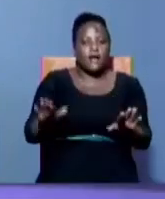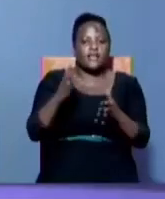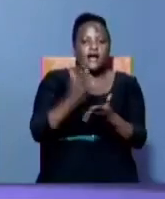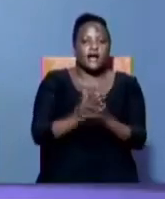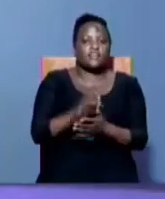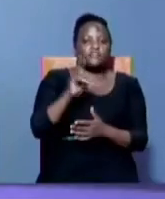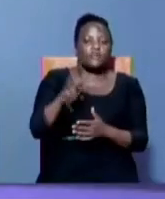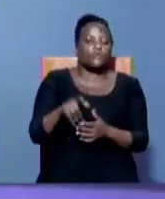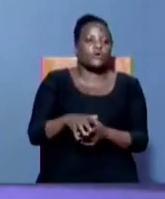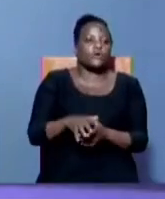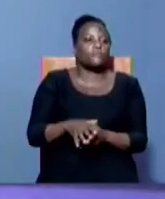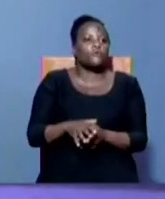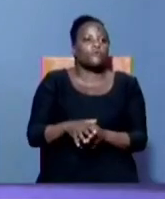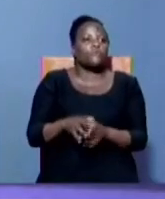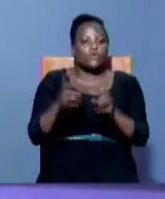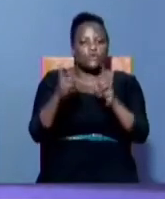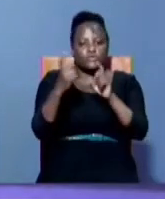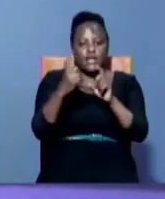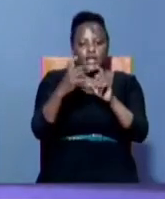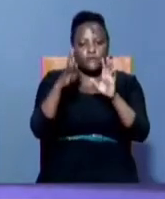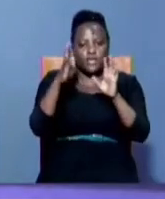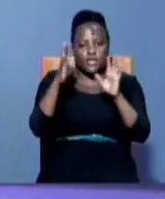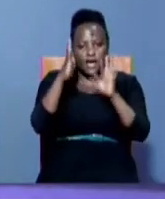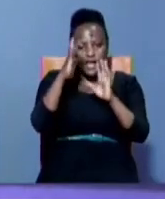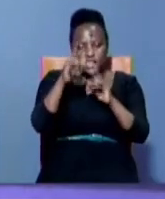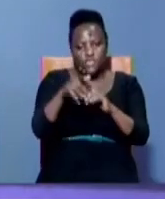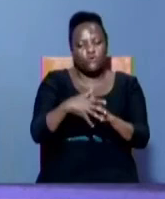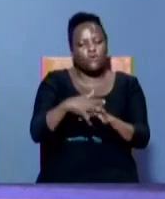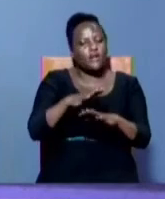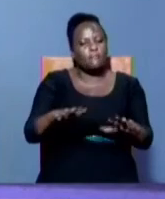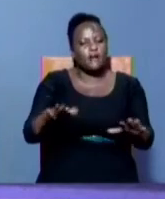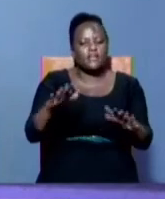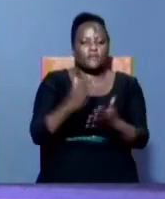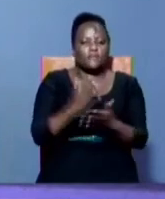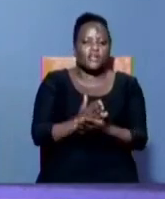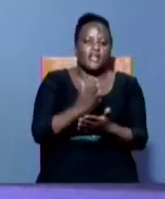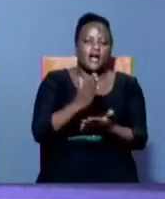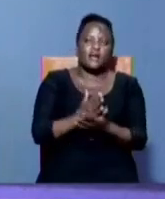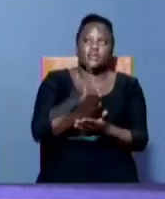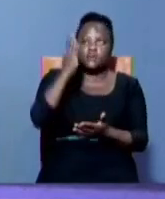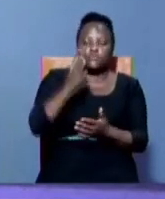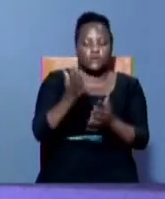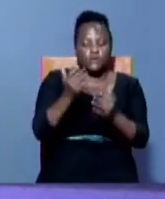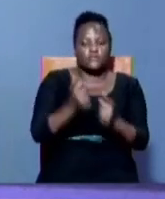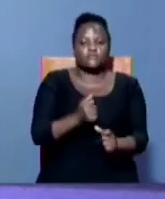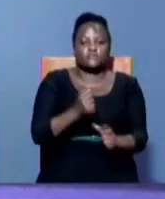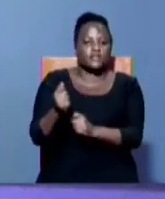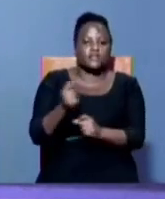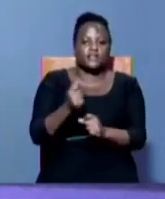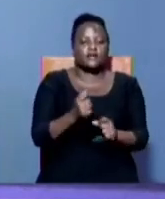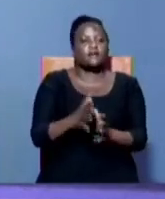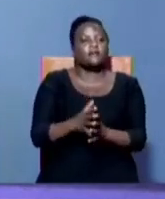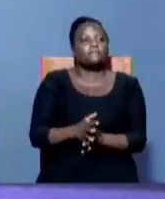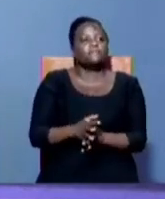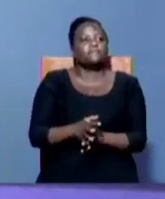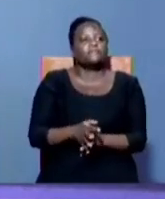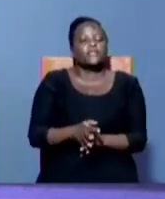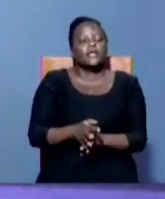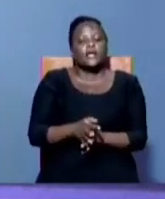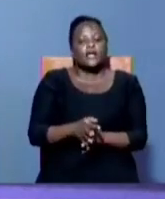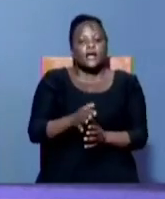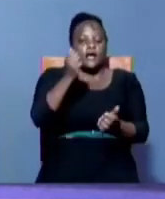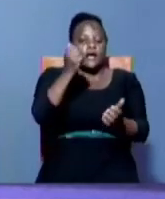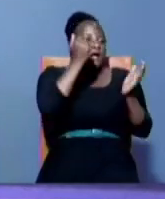vinakuwepo. Waliokutana katika hali hiyo wana amani ya kweli na haki ya Mungu inaweza kutendeka. Calvary.